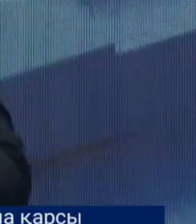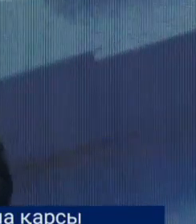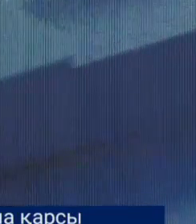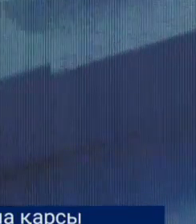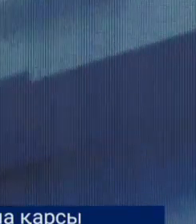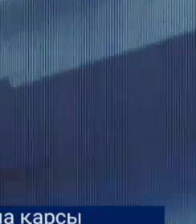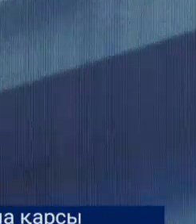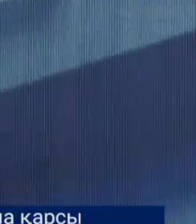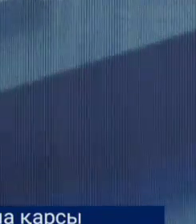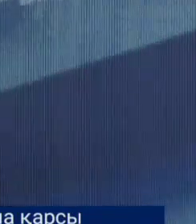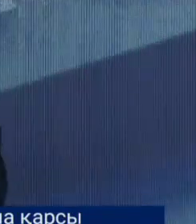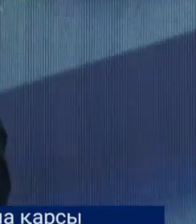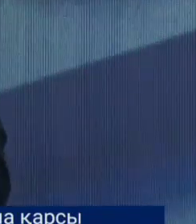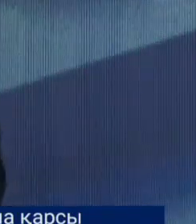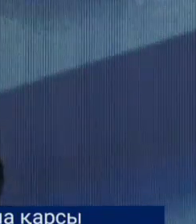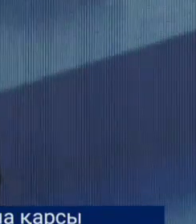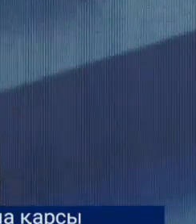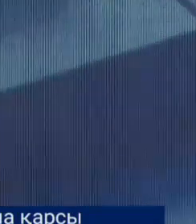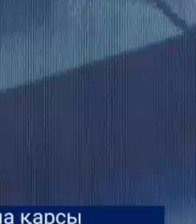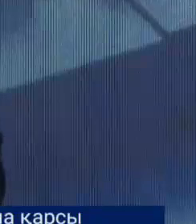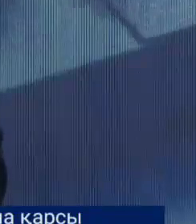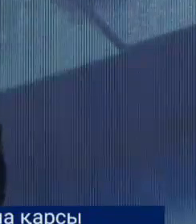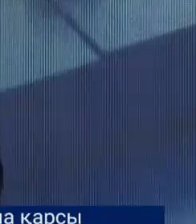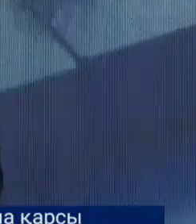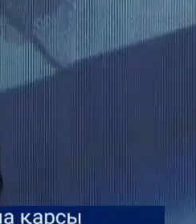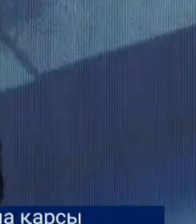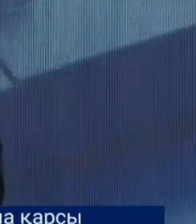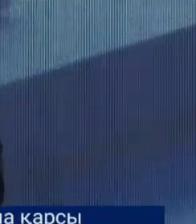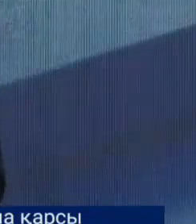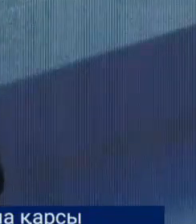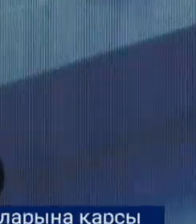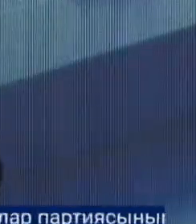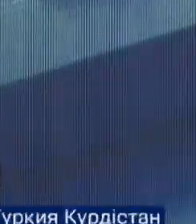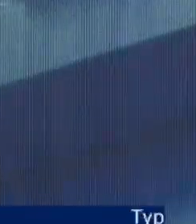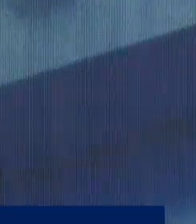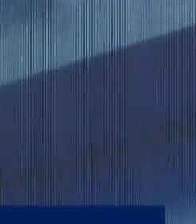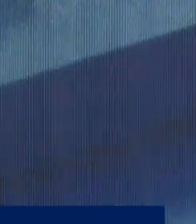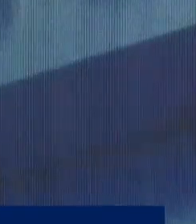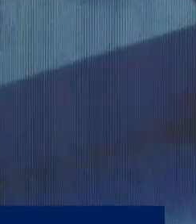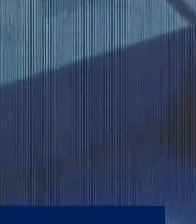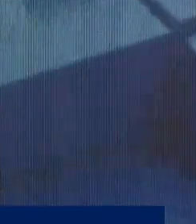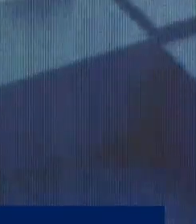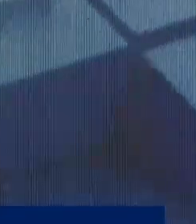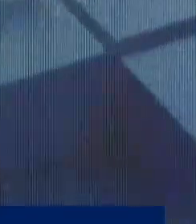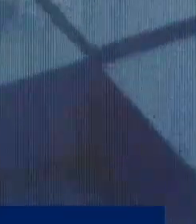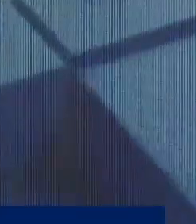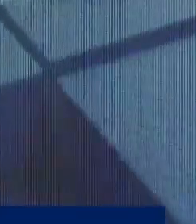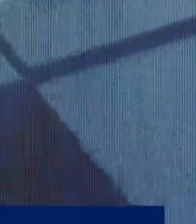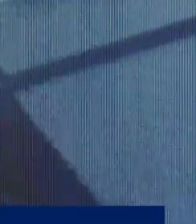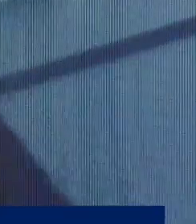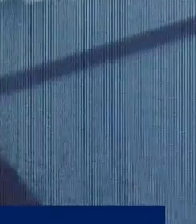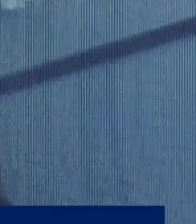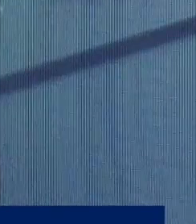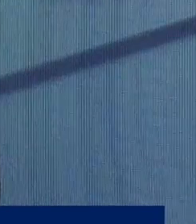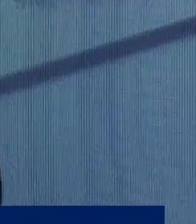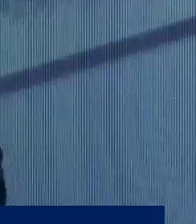они на подходе, проходят регистрацию в Минюсте. На разные они стадии, конечно же. Но, тем не менее, политическое поле, политическая жизнь, похоже,